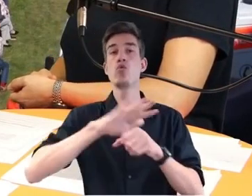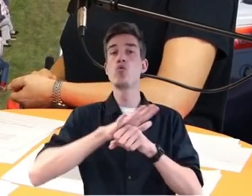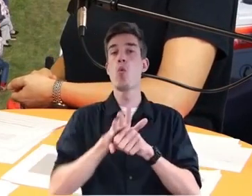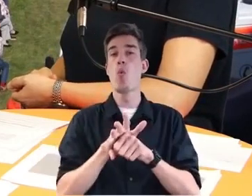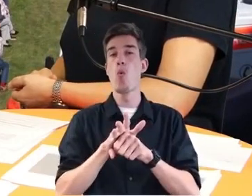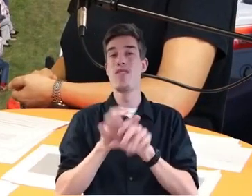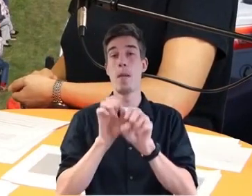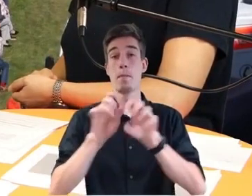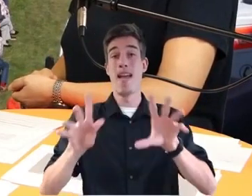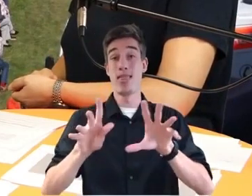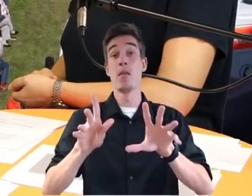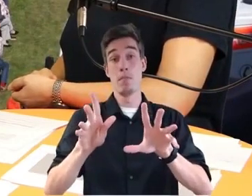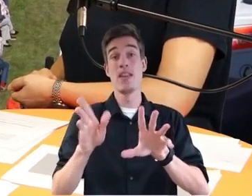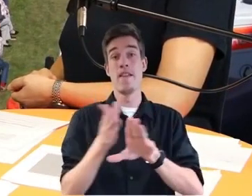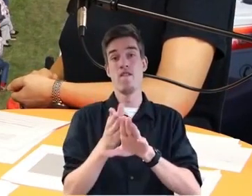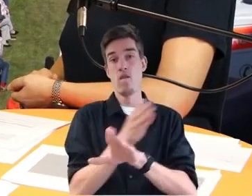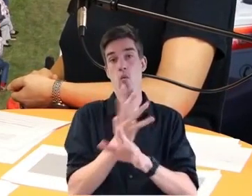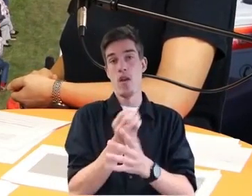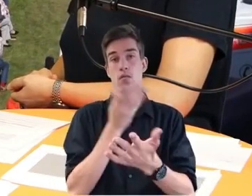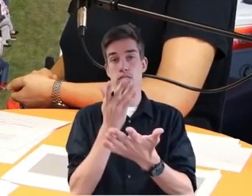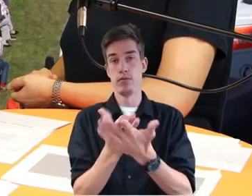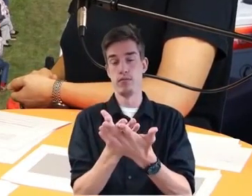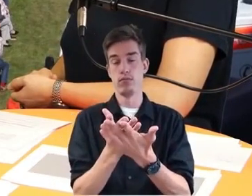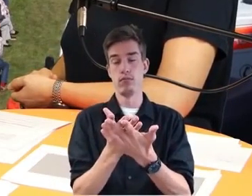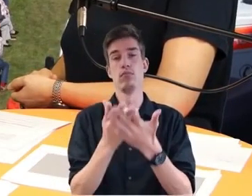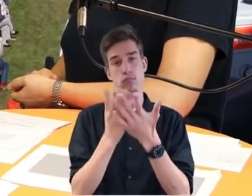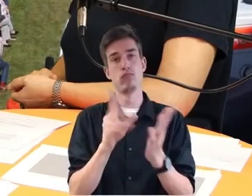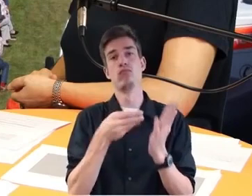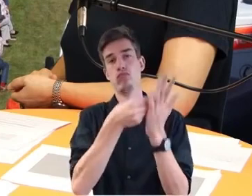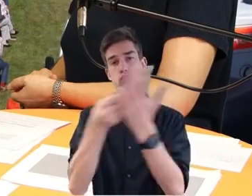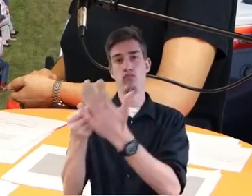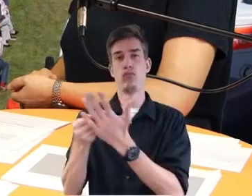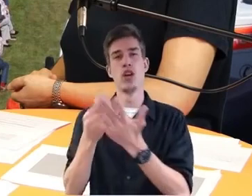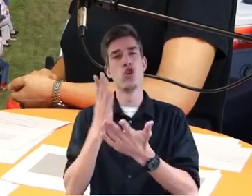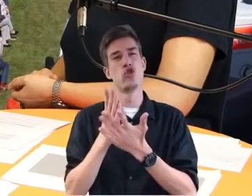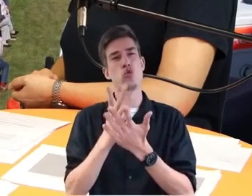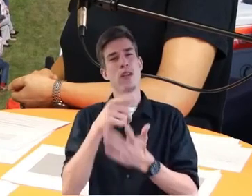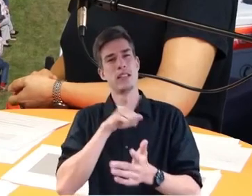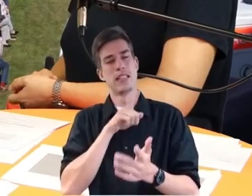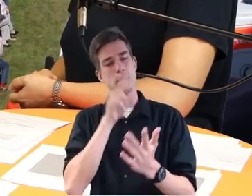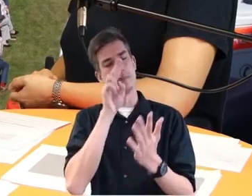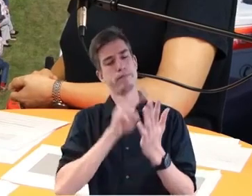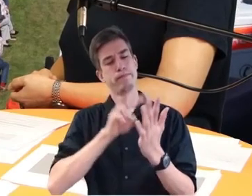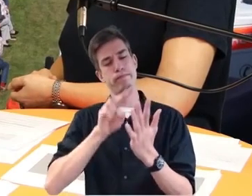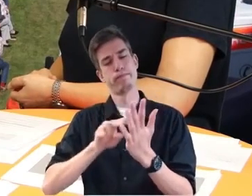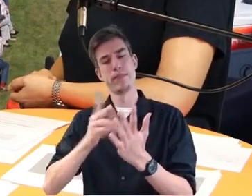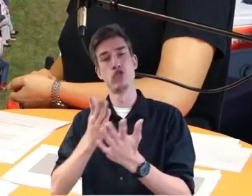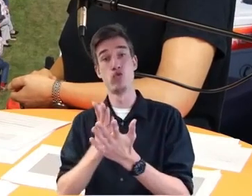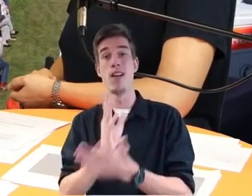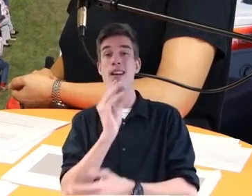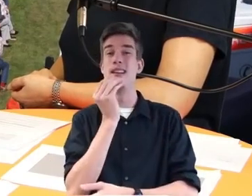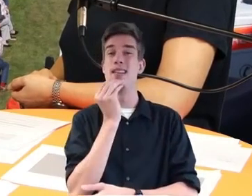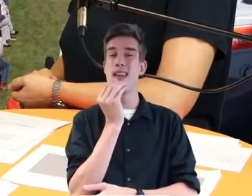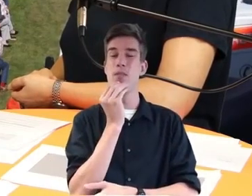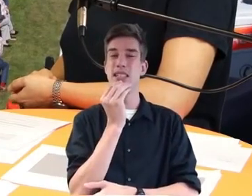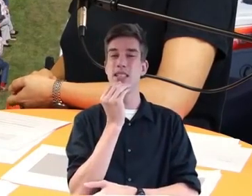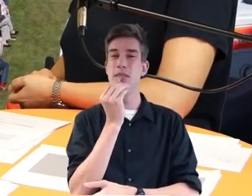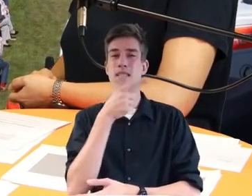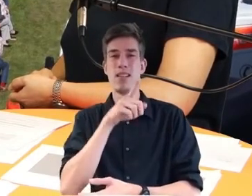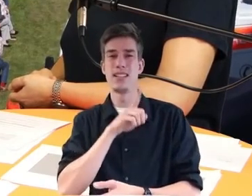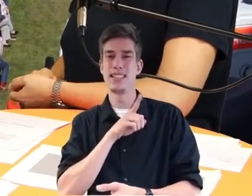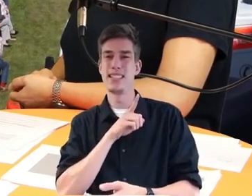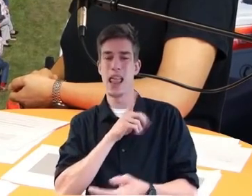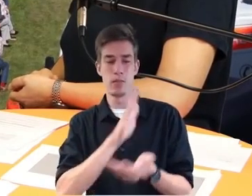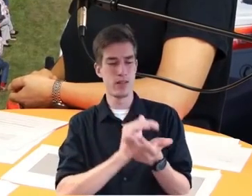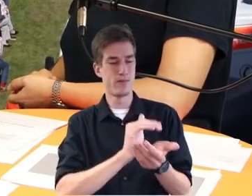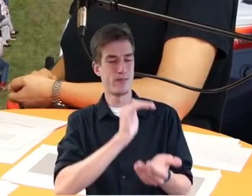erstellt, wo wir im Grunde genommen auch gesehen haben, einen Lebensmittelvorrat anlegen